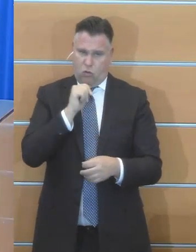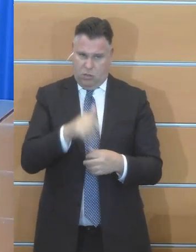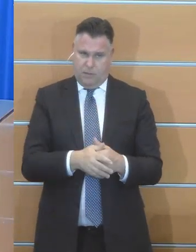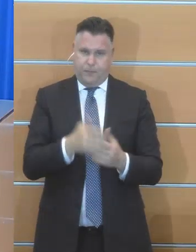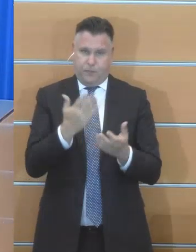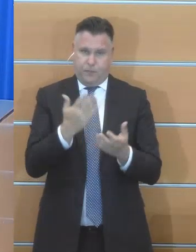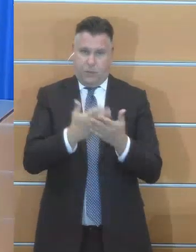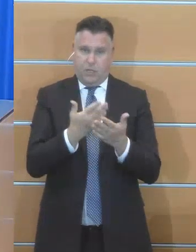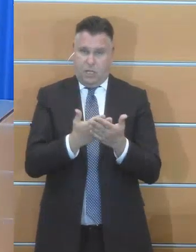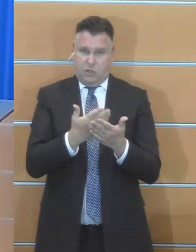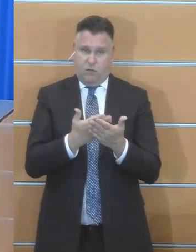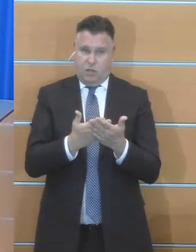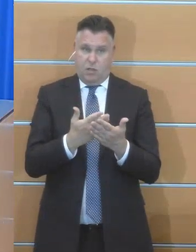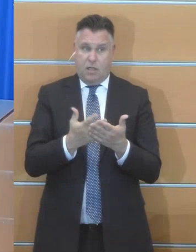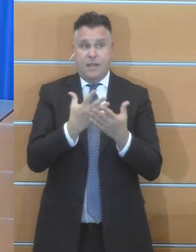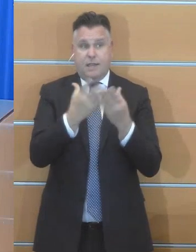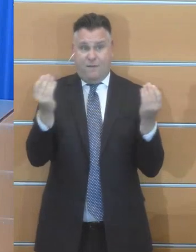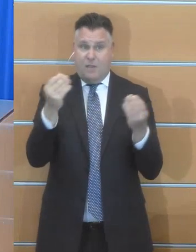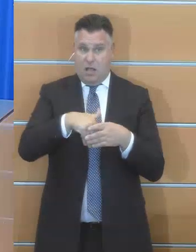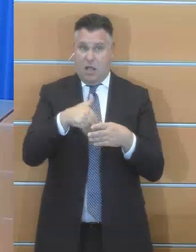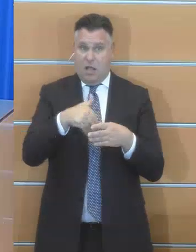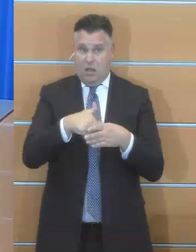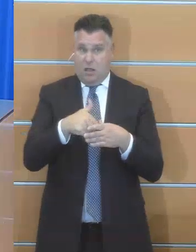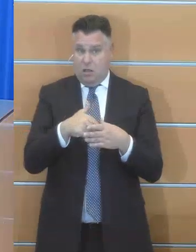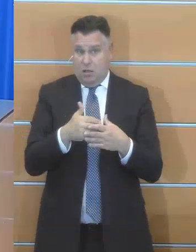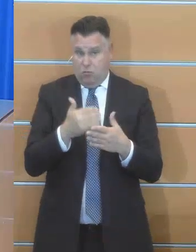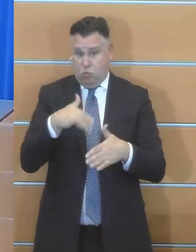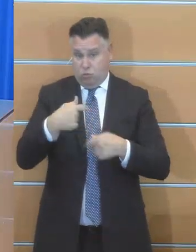es steht viel auf dem Spiel